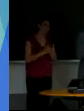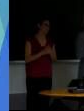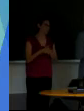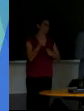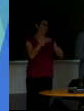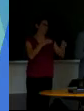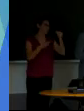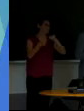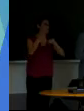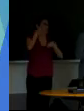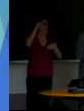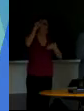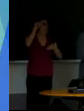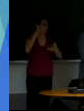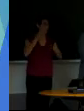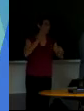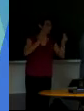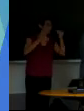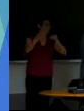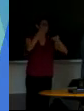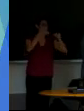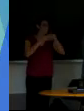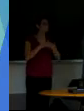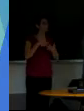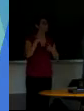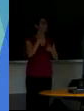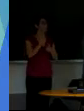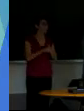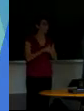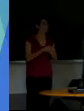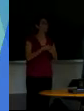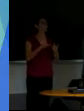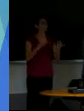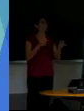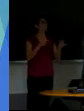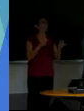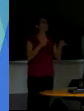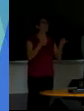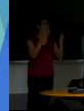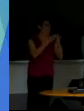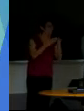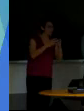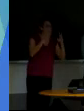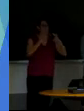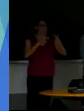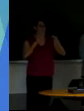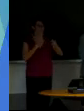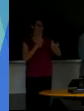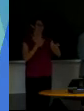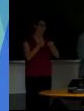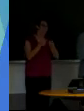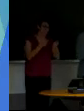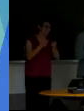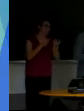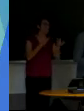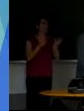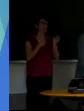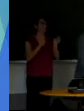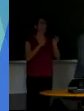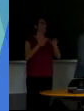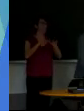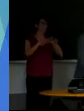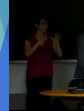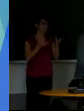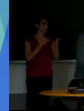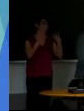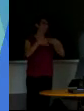a porre delle conoscenze che poi gli consentiranno di studiare, progettare, realizzare e gestire dispositivi e sistemi elettronici. Andando un po' più